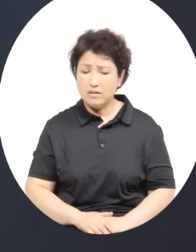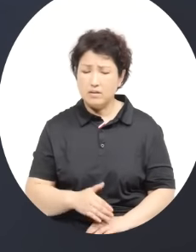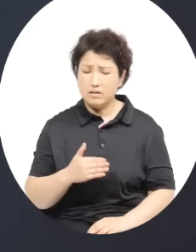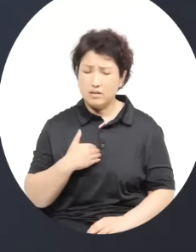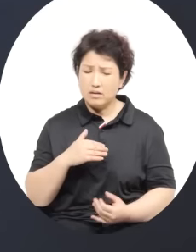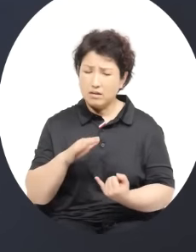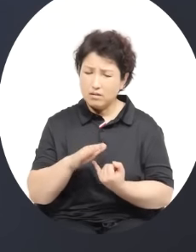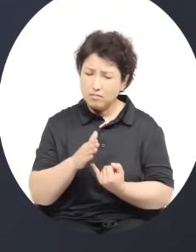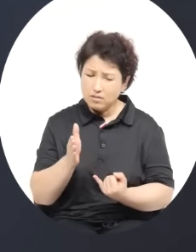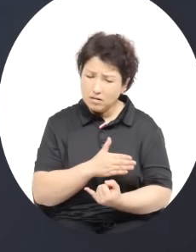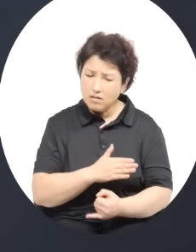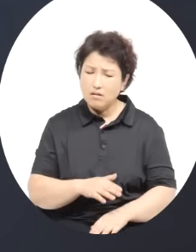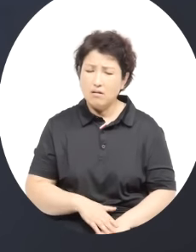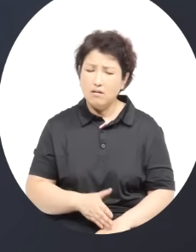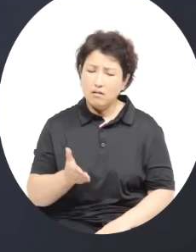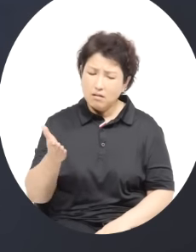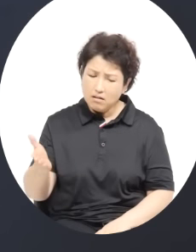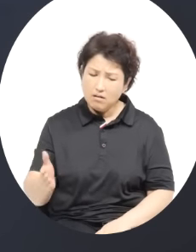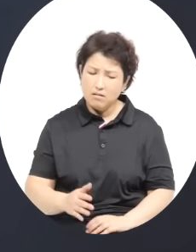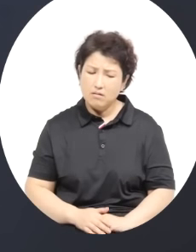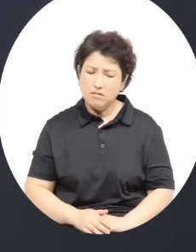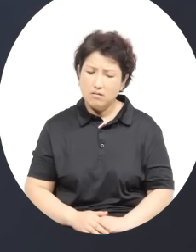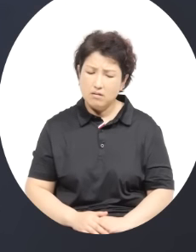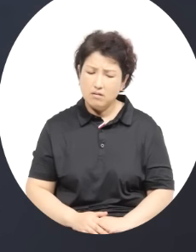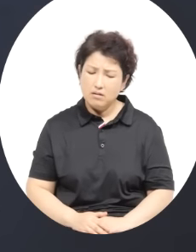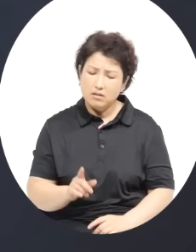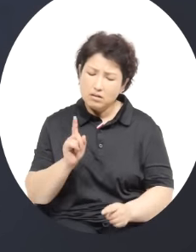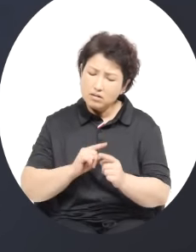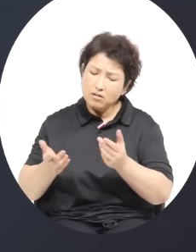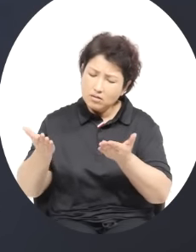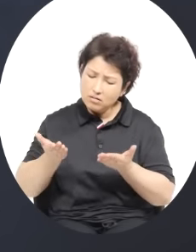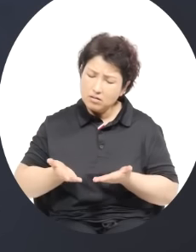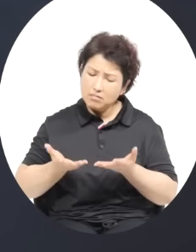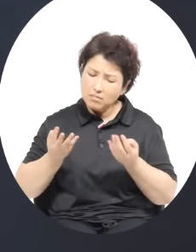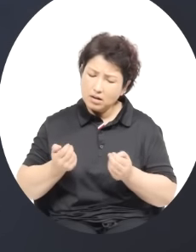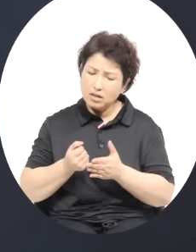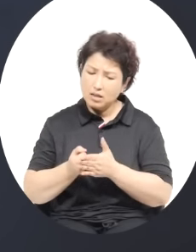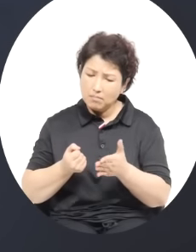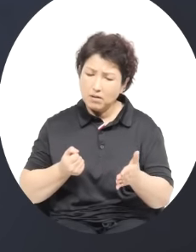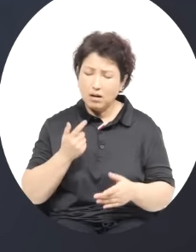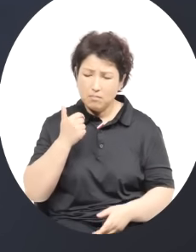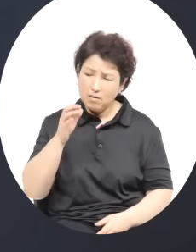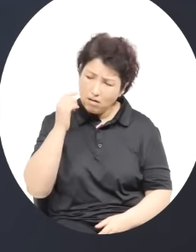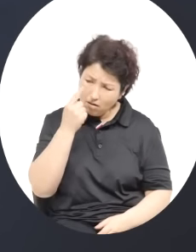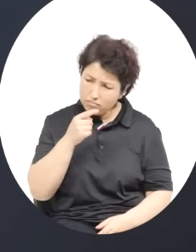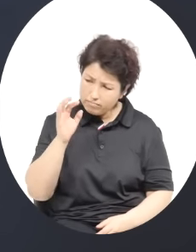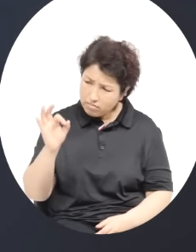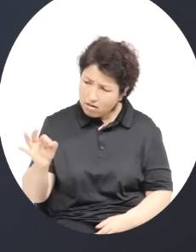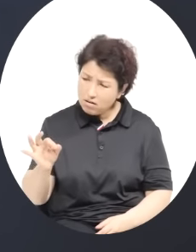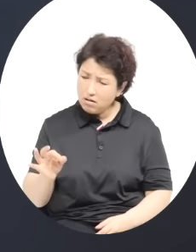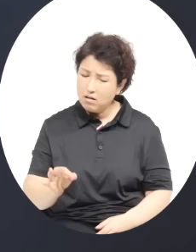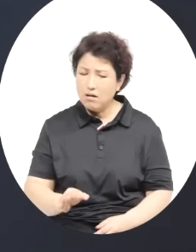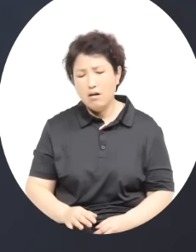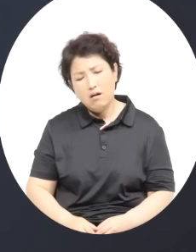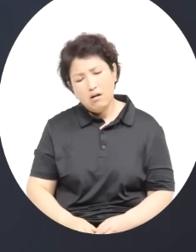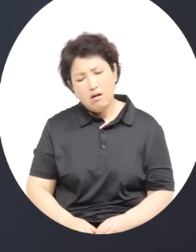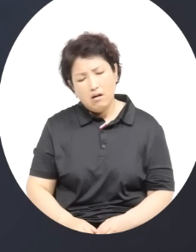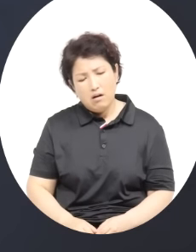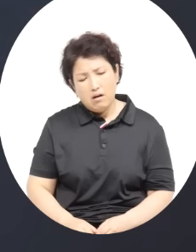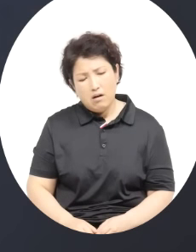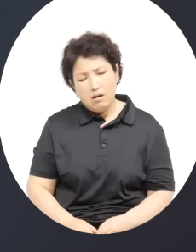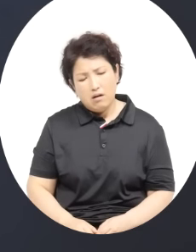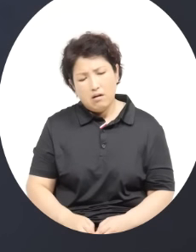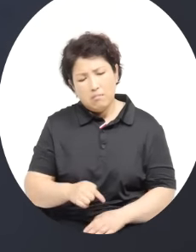그러나 제가 어릴 때 상처가 너무 커서 만나면 아직도